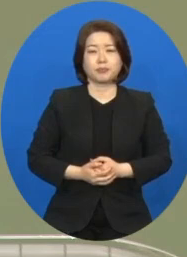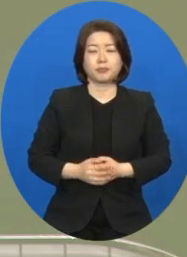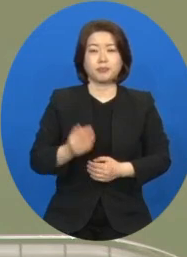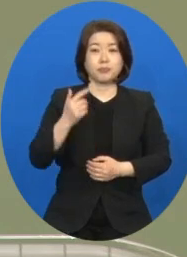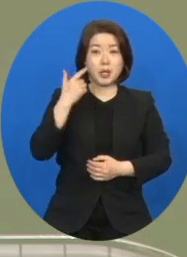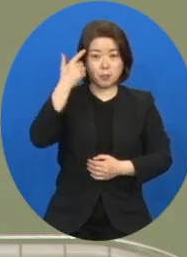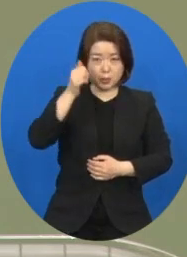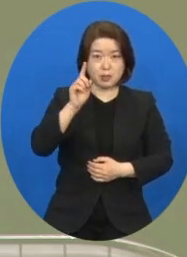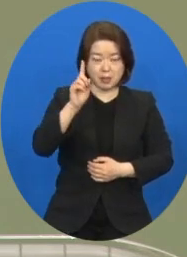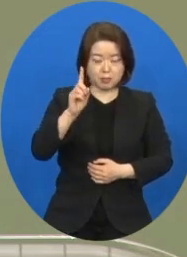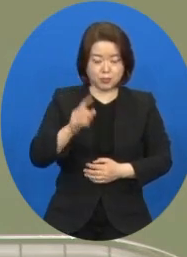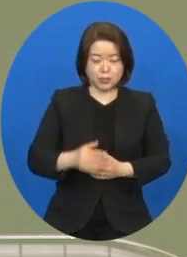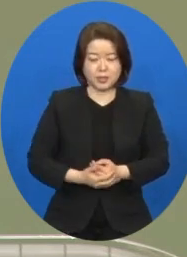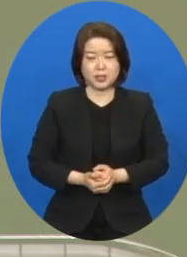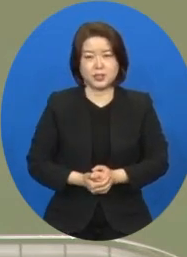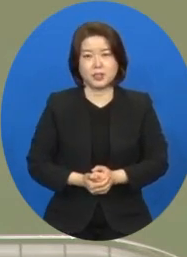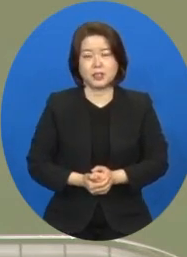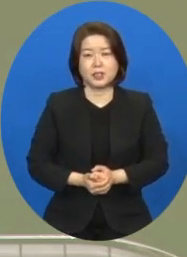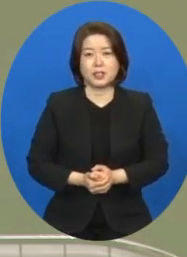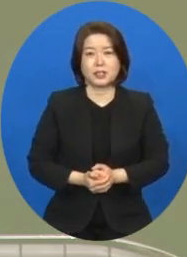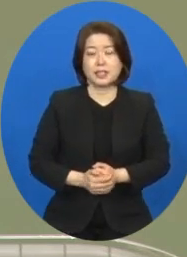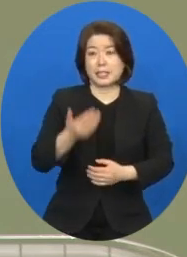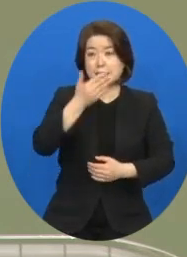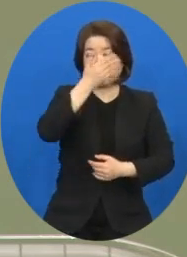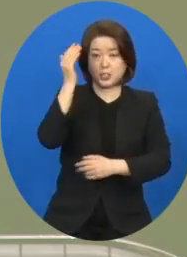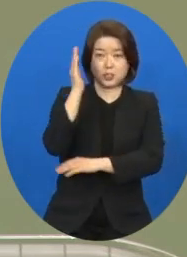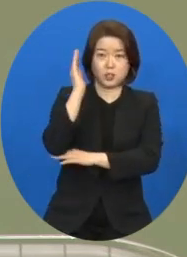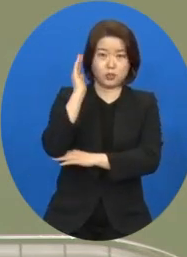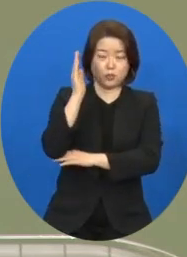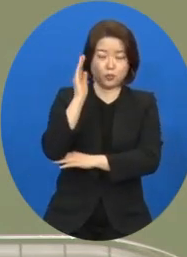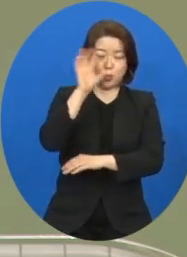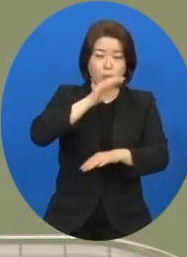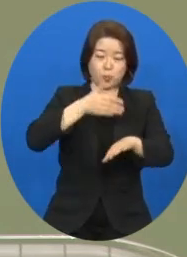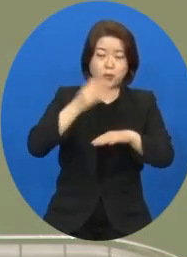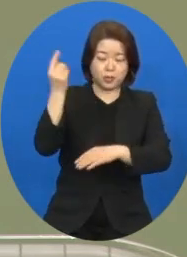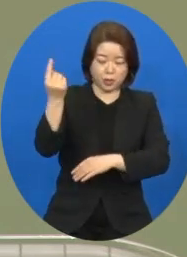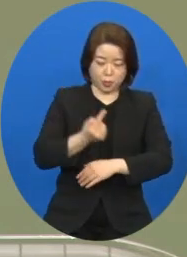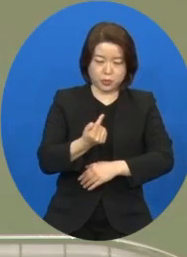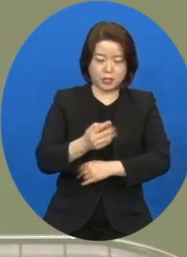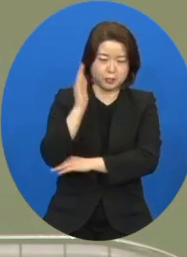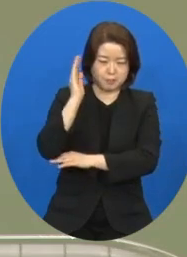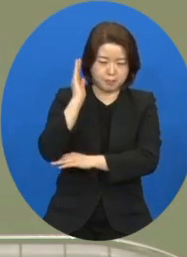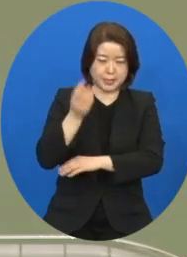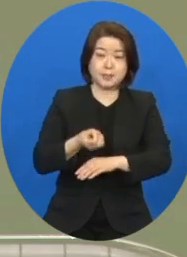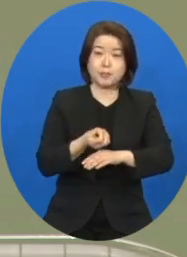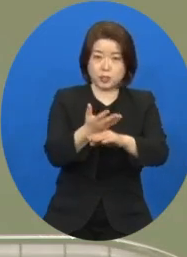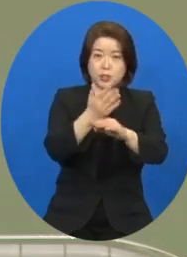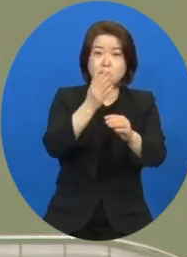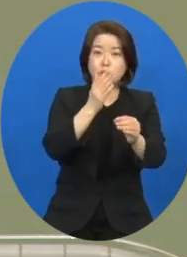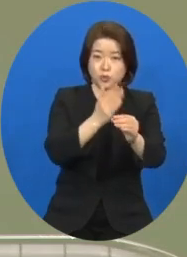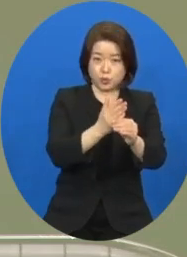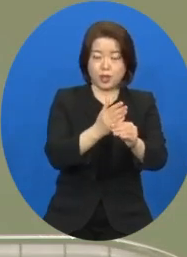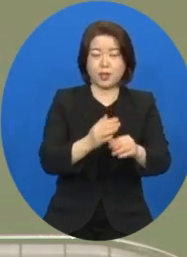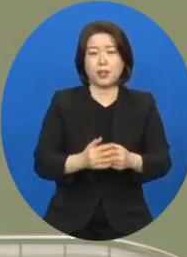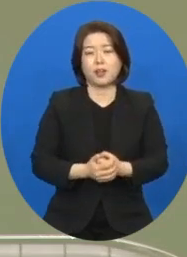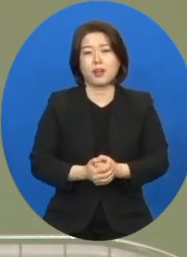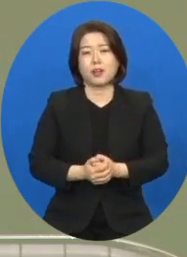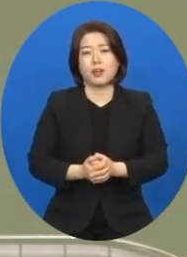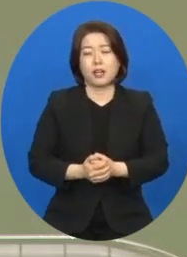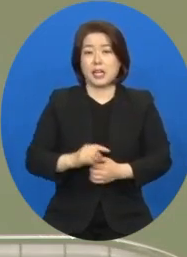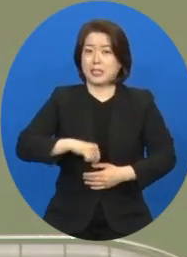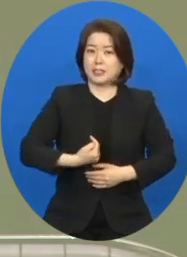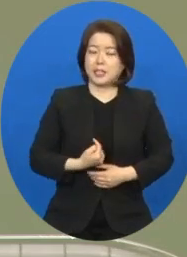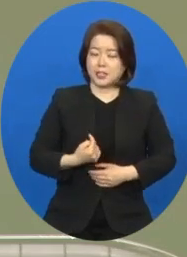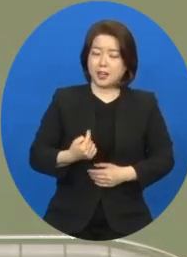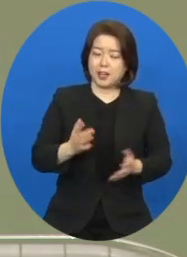목사님 한 분이 청년 수련회 때 오셔서 이제 말씀을 전하시는 중에 자기가